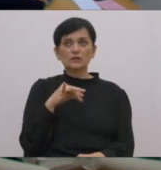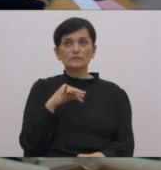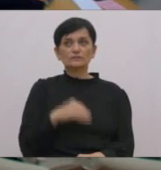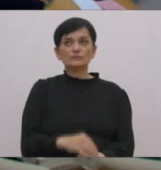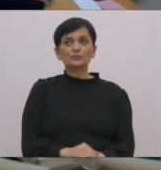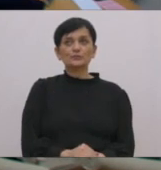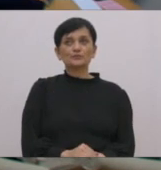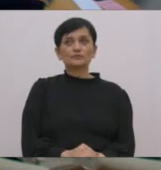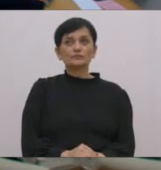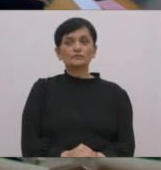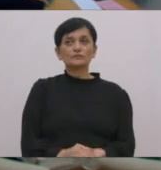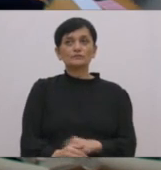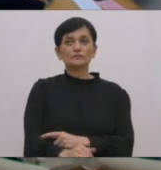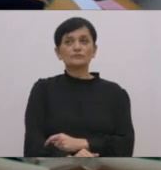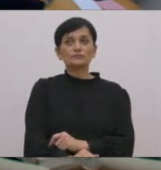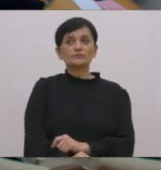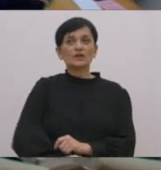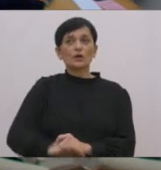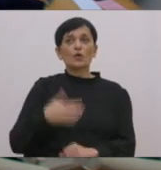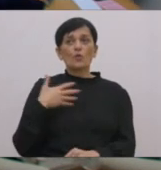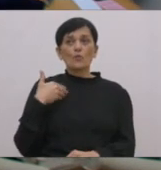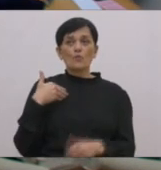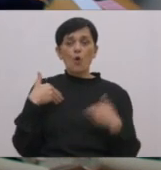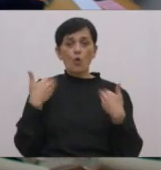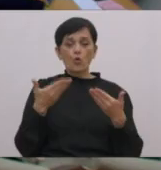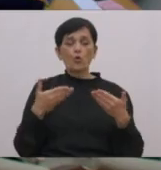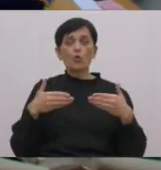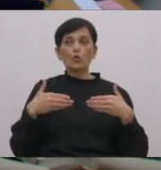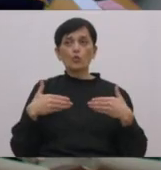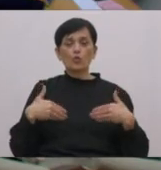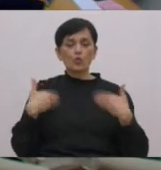მოგესალმებით, ულოცავ ჩვენს ქვეყანას.